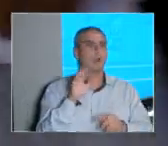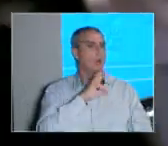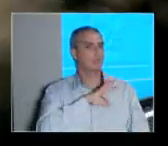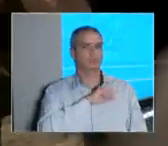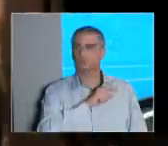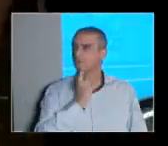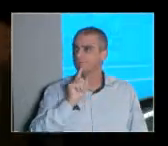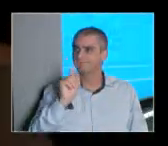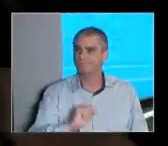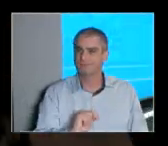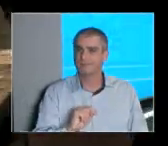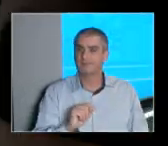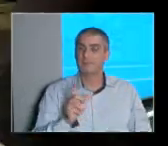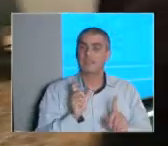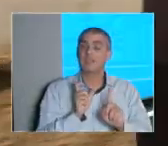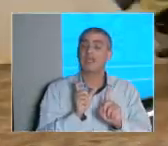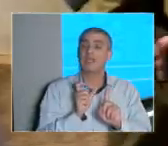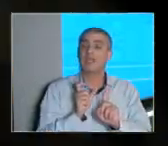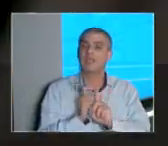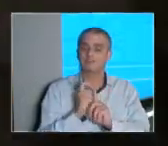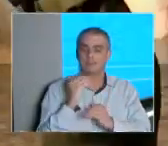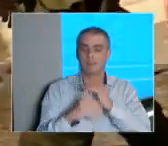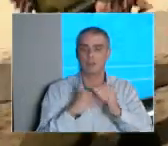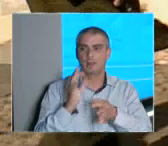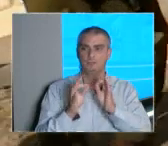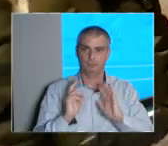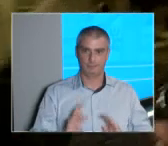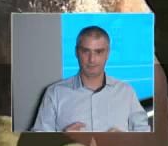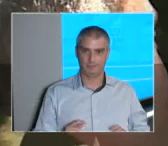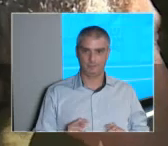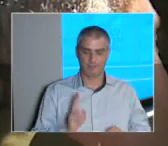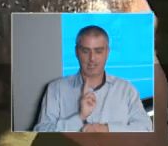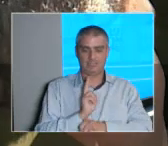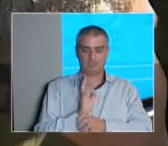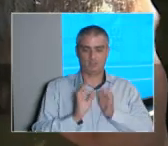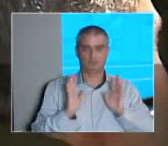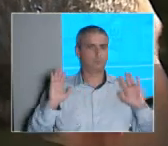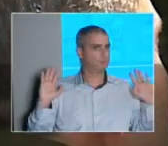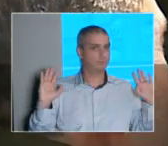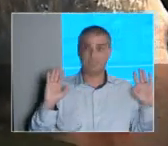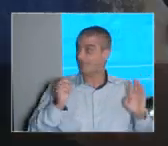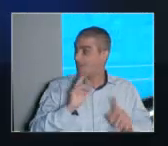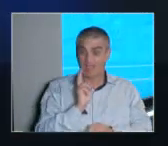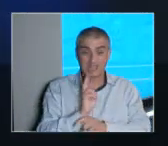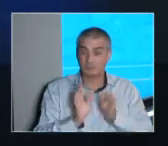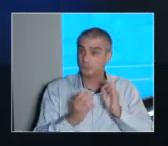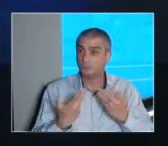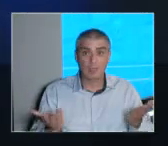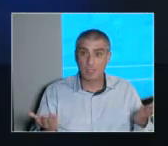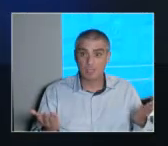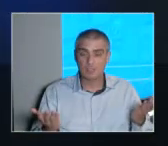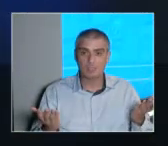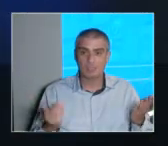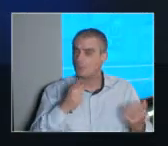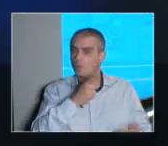אישיות. לא, על חסימת התהליך המשפטי. חסינות. זה הכל. אין, אם לא תהיה חסינות, okay. זאת אומרת,